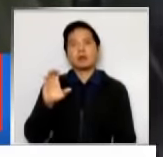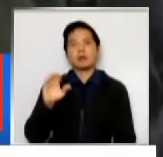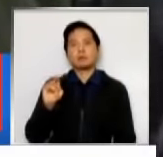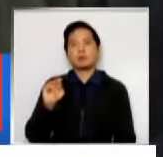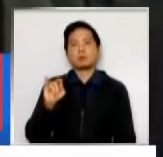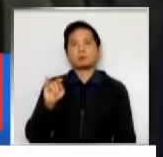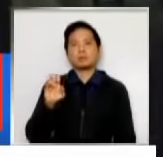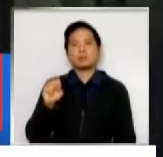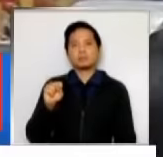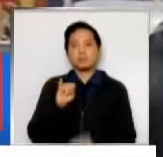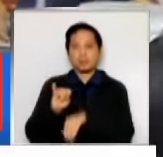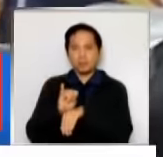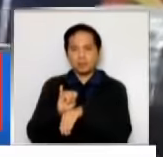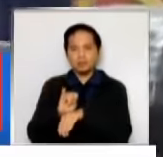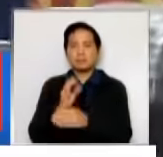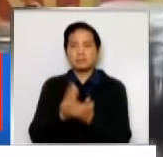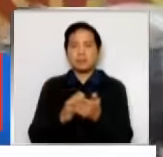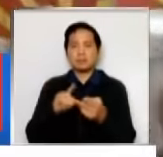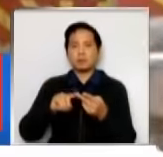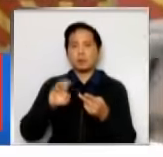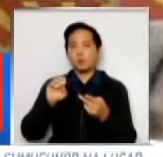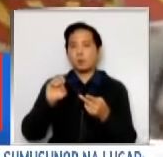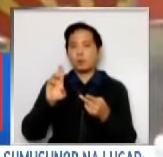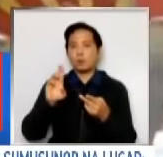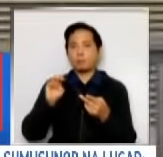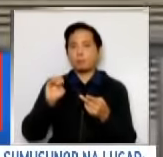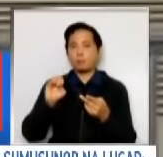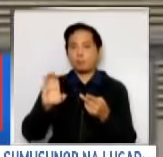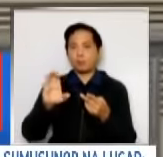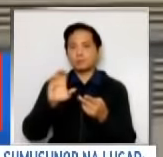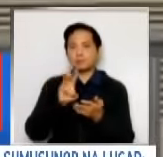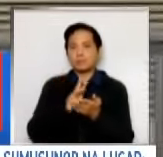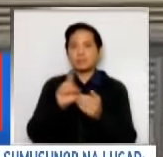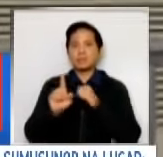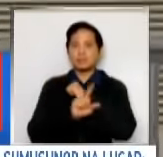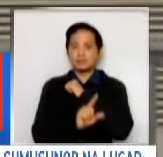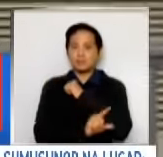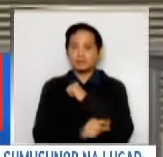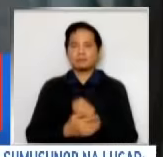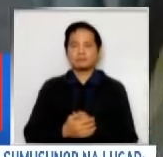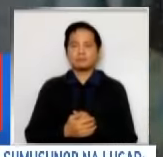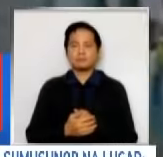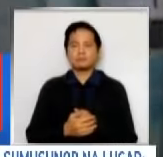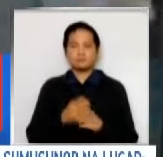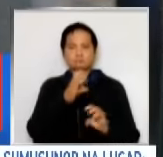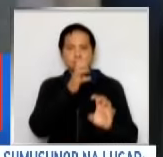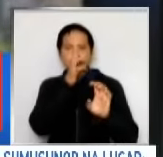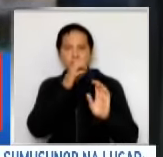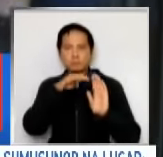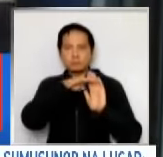sa Ormoc City sa Leyte. Mahigpit naman na ipinapatupad ang health protocols sa mga barko.